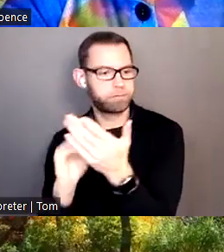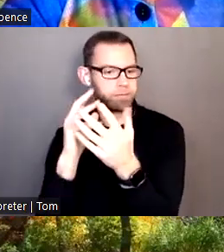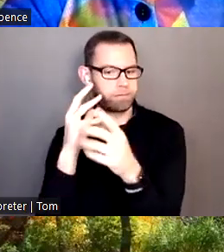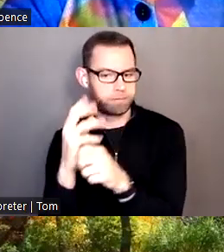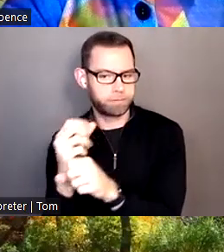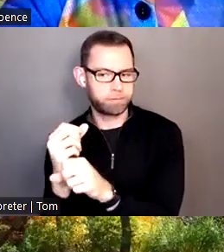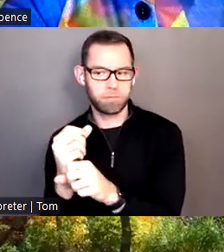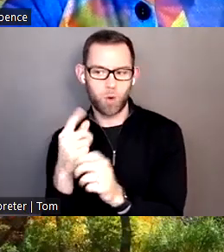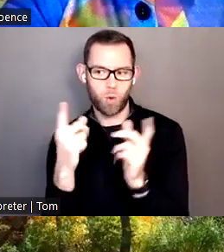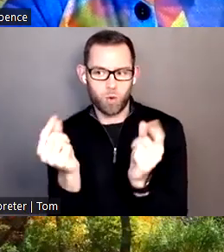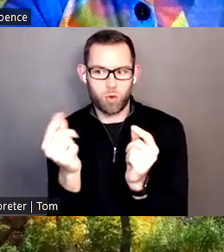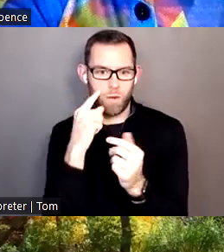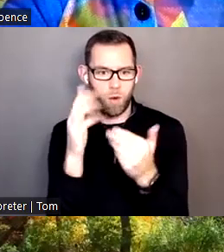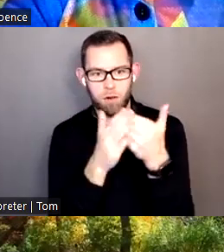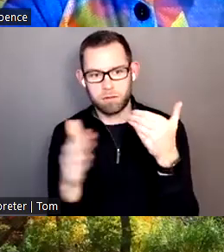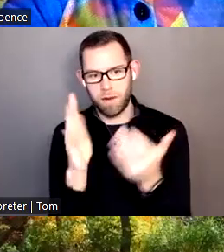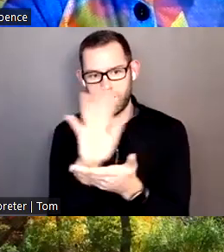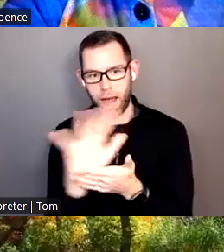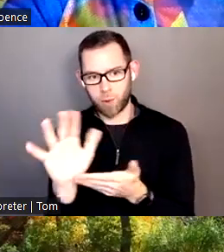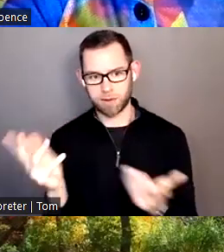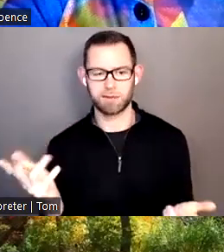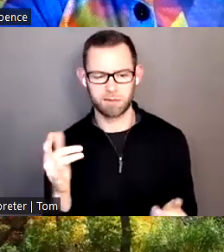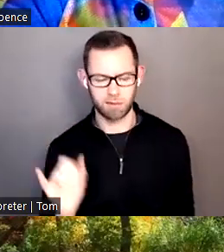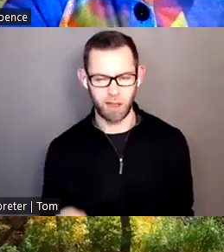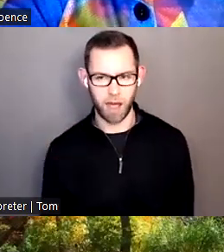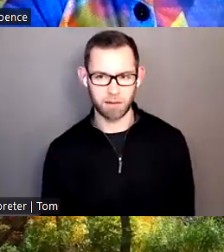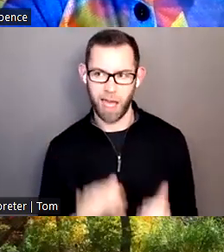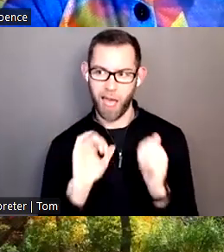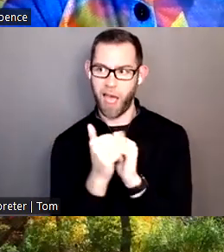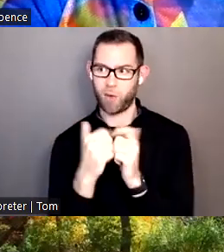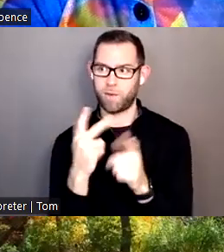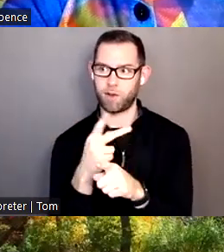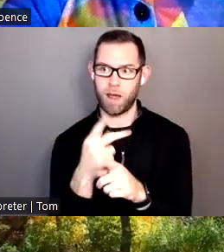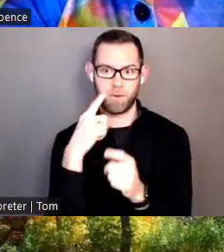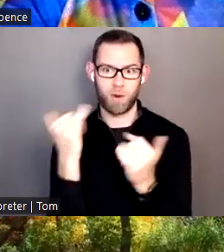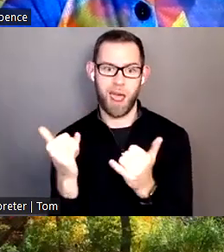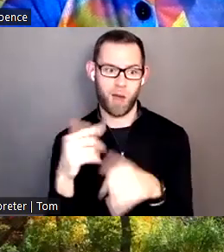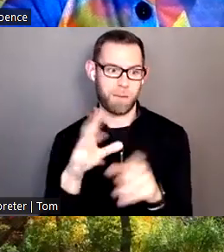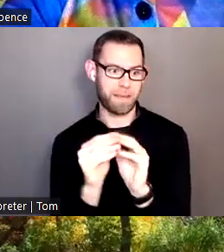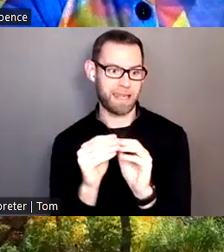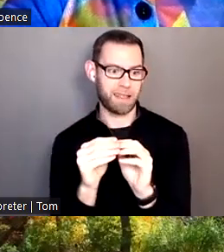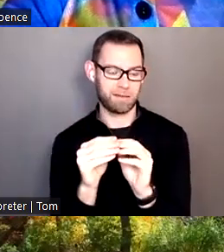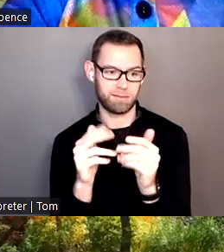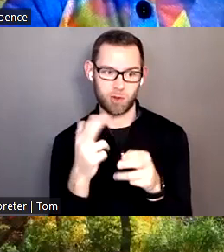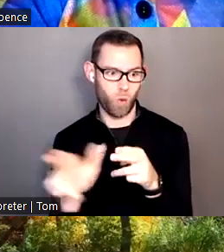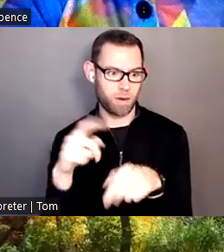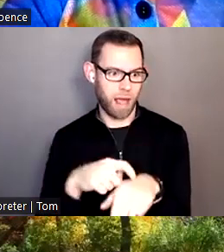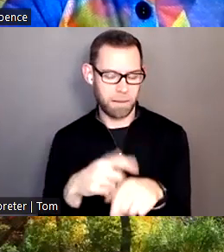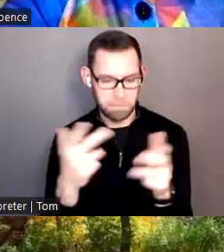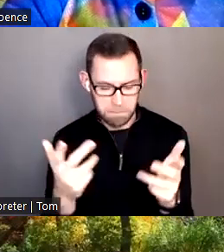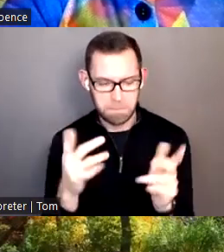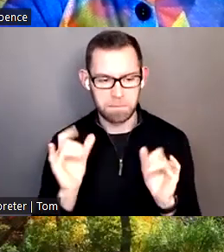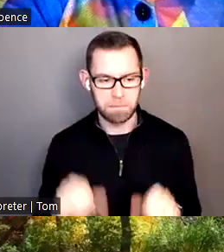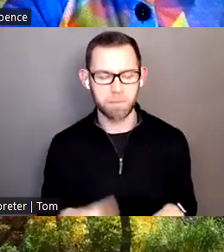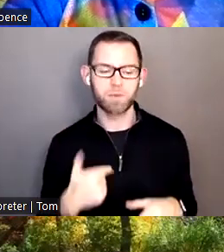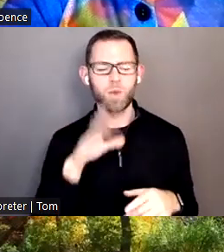how would we do et that pour between prochaines this 5 semaines qui vont venir. Comment on fait ça? meeting and the next. So let me just put that up